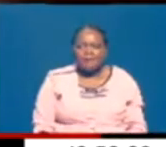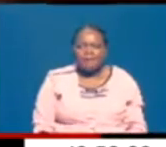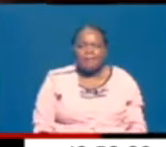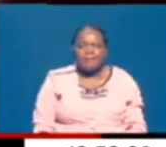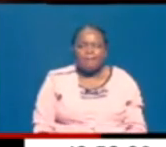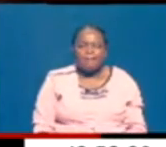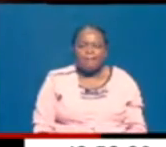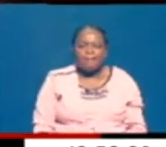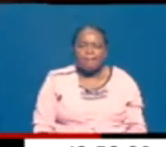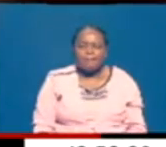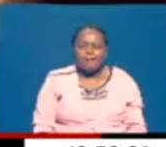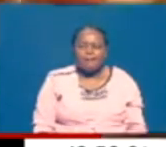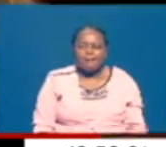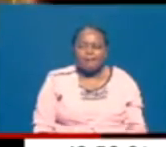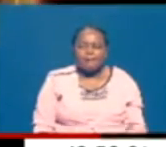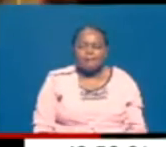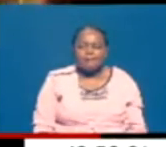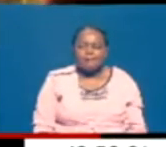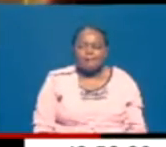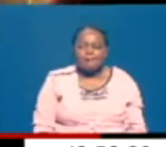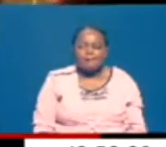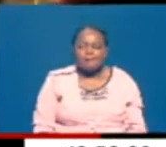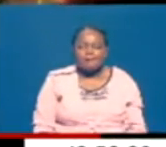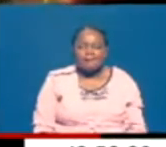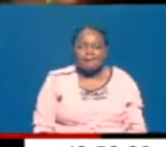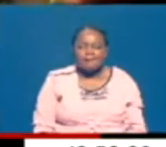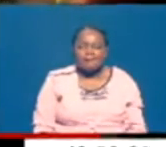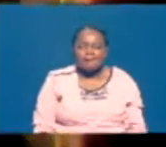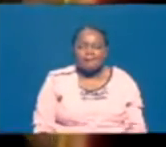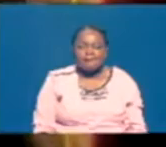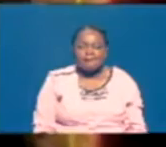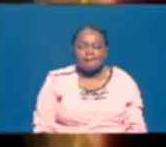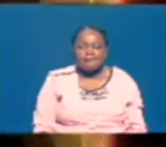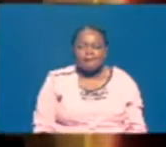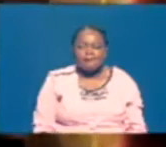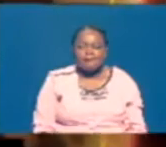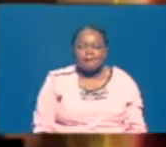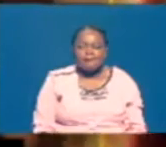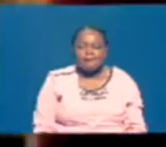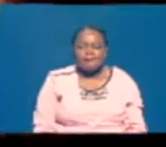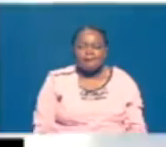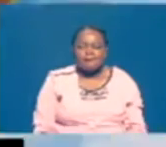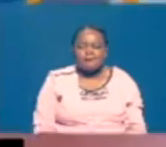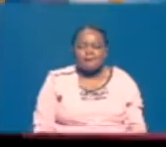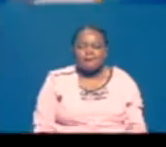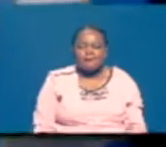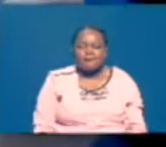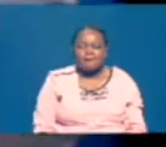what is the justification of demanding now and yet is